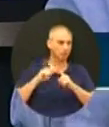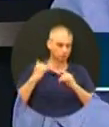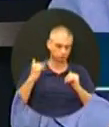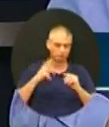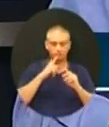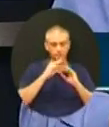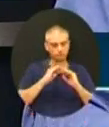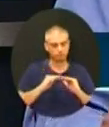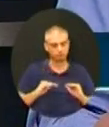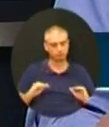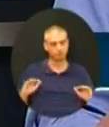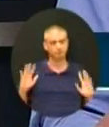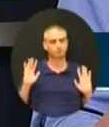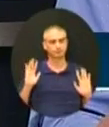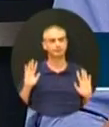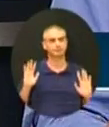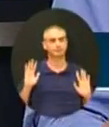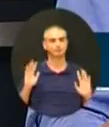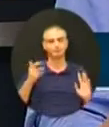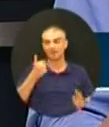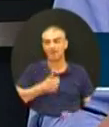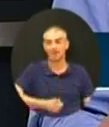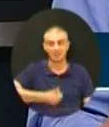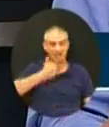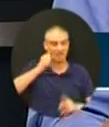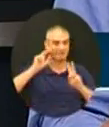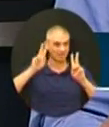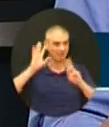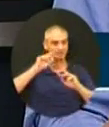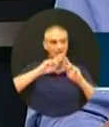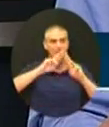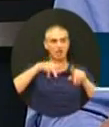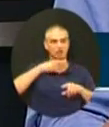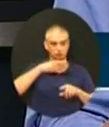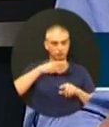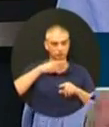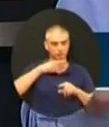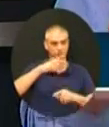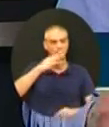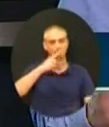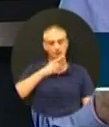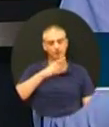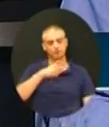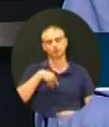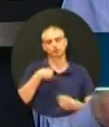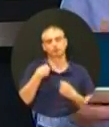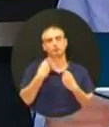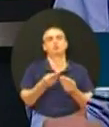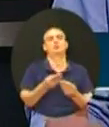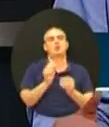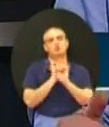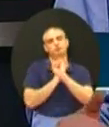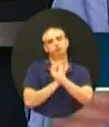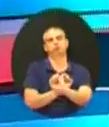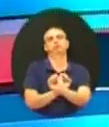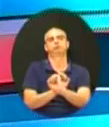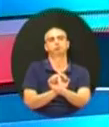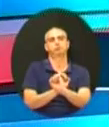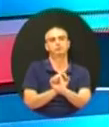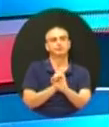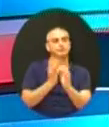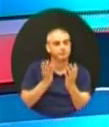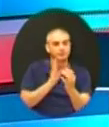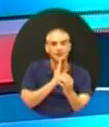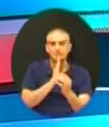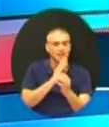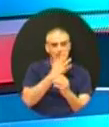היום קצת יש רגיעה בעניין. ההנהגה הפתחית ושל הרשות ברמלה נותנת לו בהקשר הזה גיבוי.